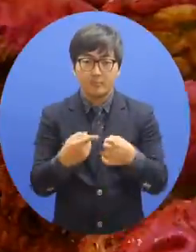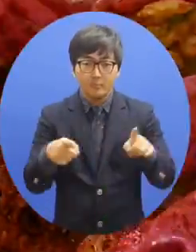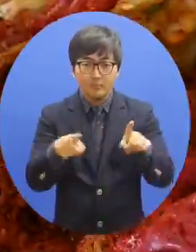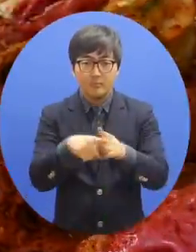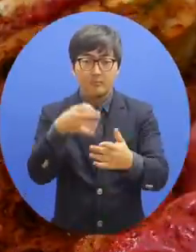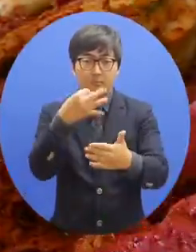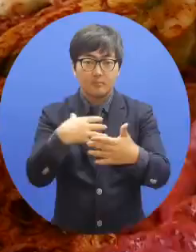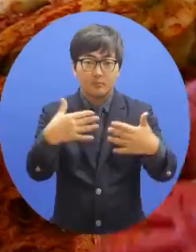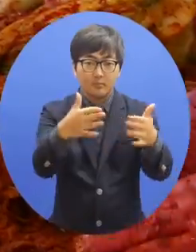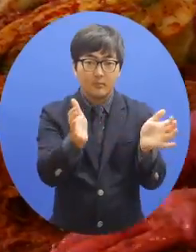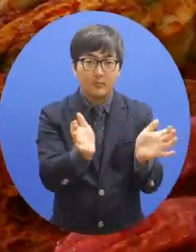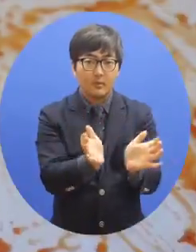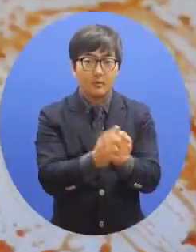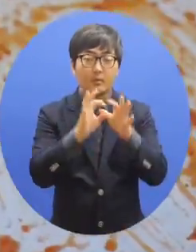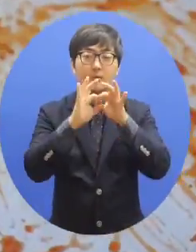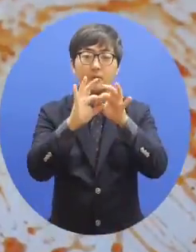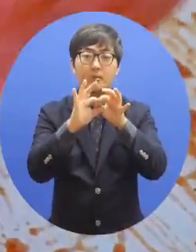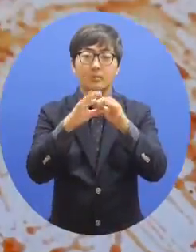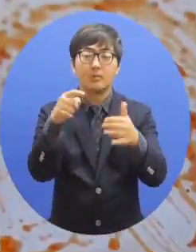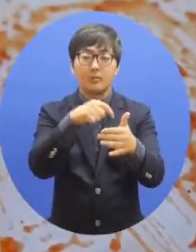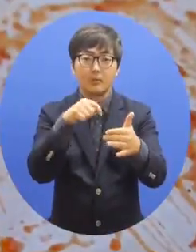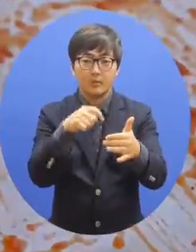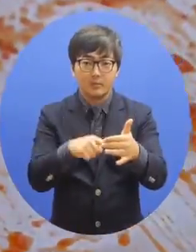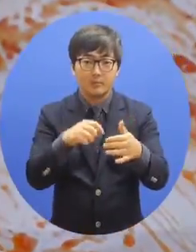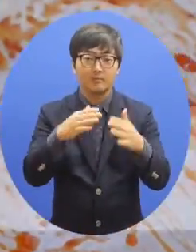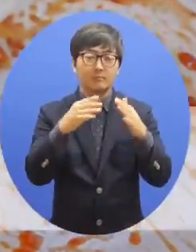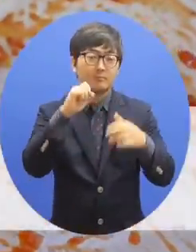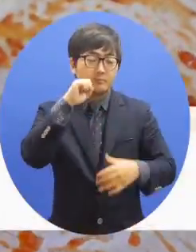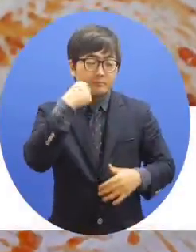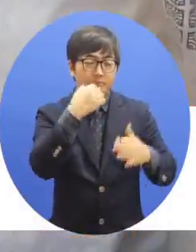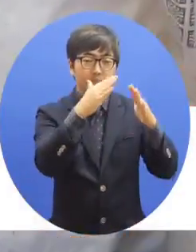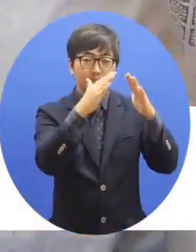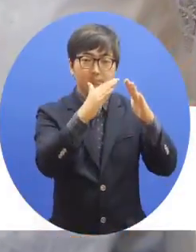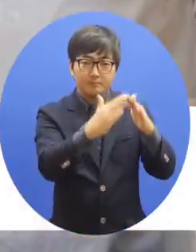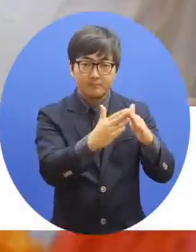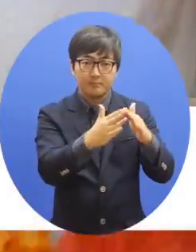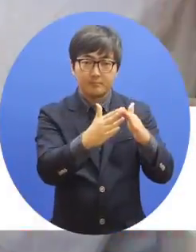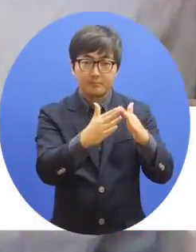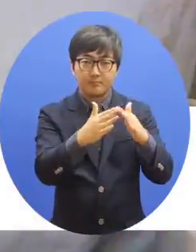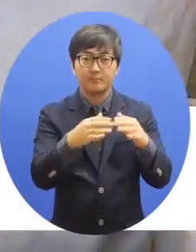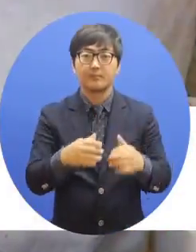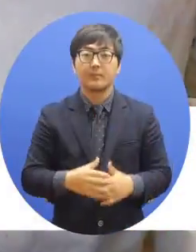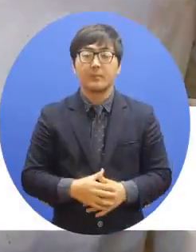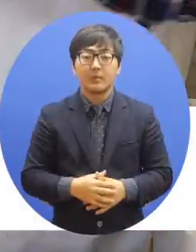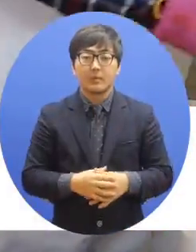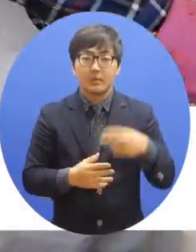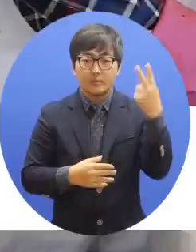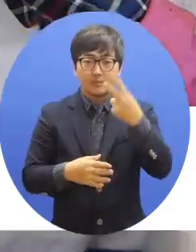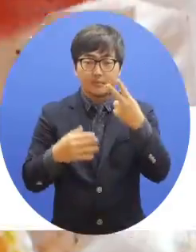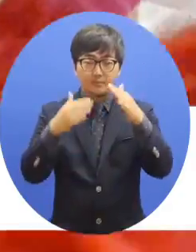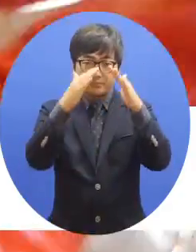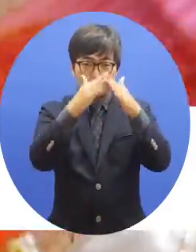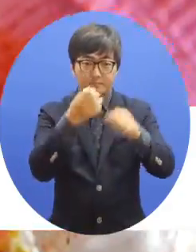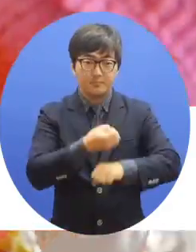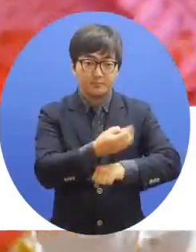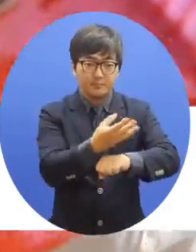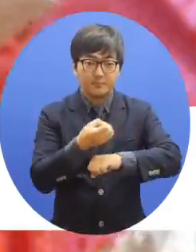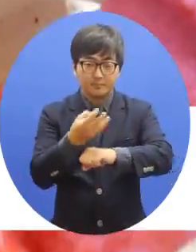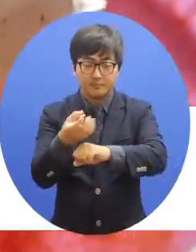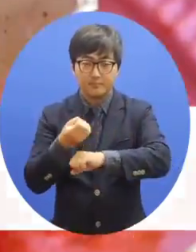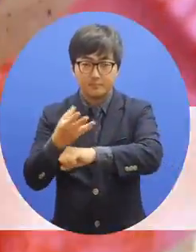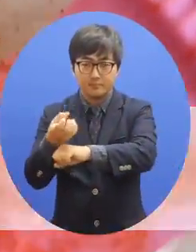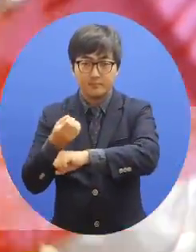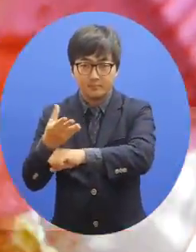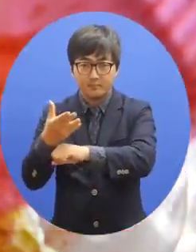충남사회복지공동모금회를 통해 관내 경제적, 정서적으로 어려움을 겪고 있는 지역의 복지 소외계층 2000세대에